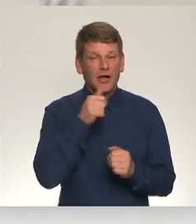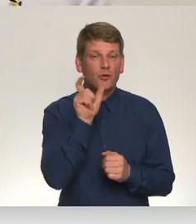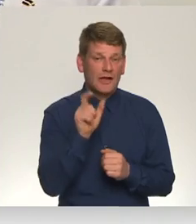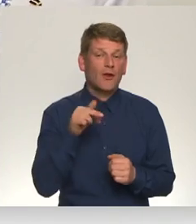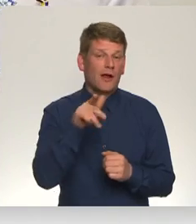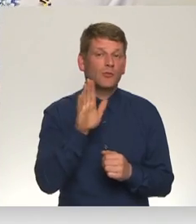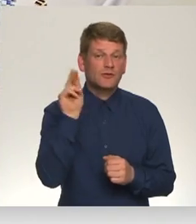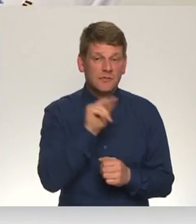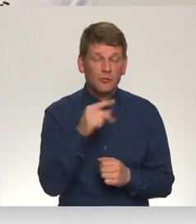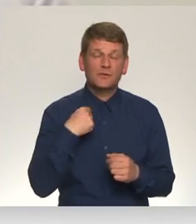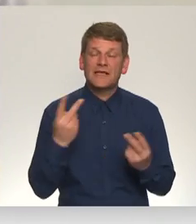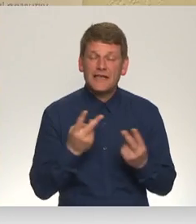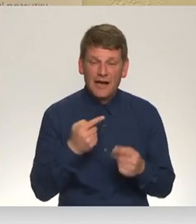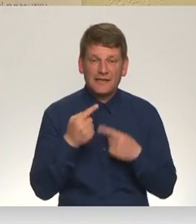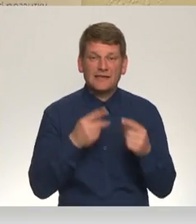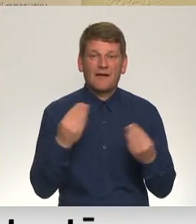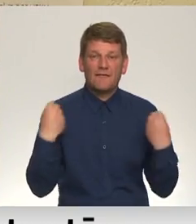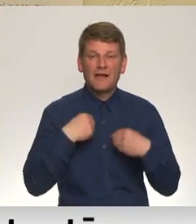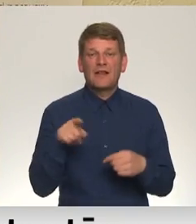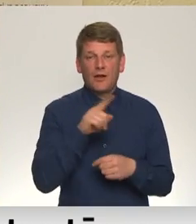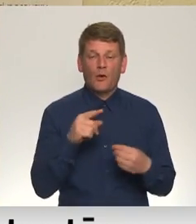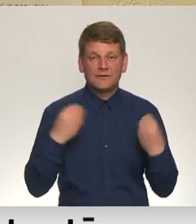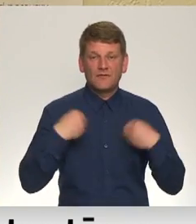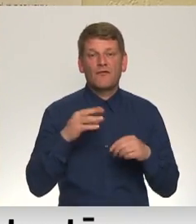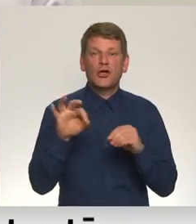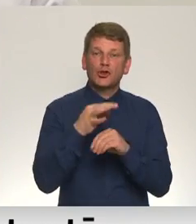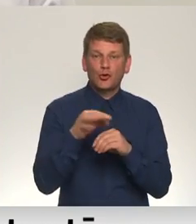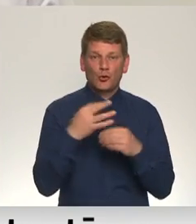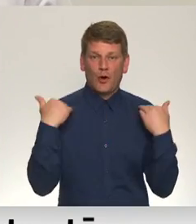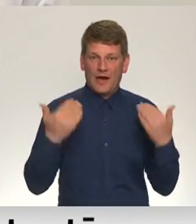Un mums ir tradīcija, ka velkam visu tautas tērpu vai izšūto kreklu.